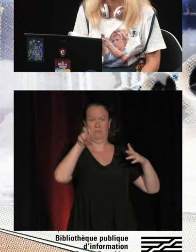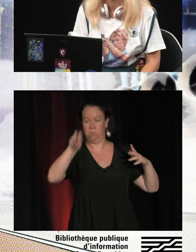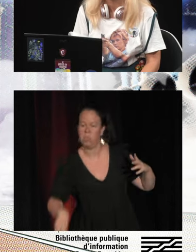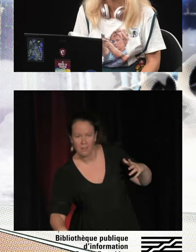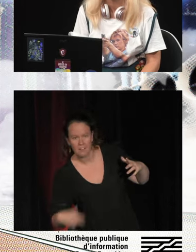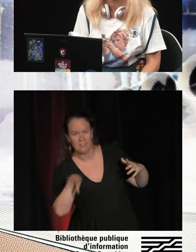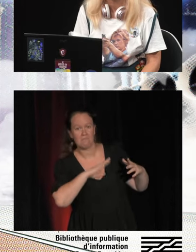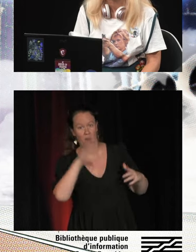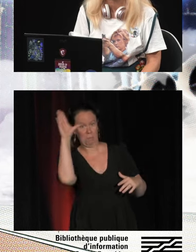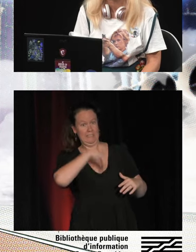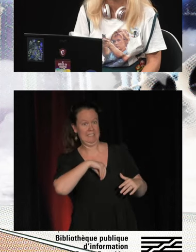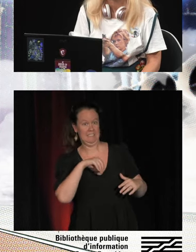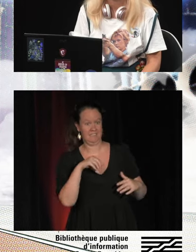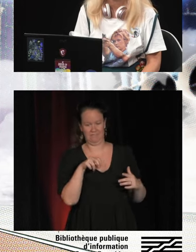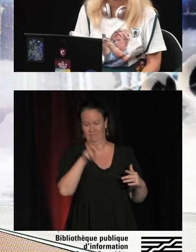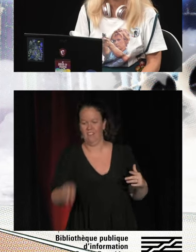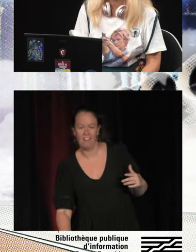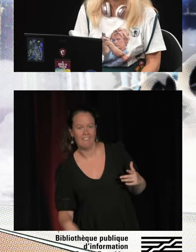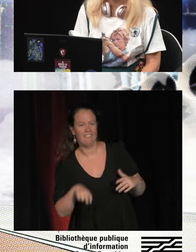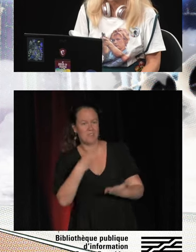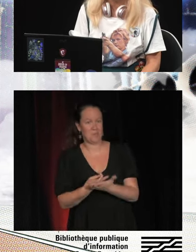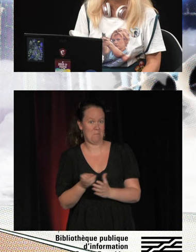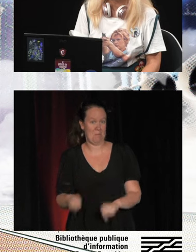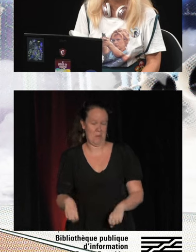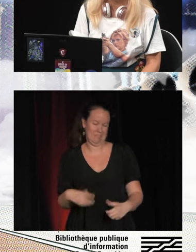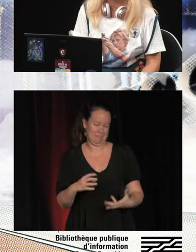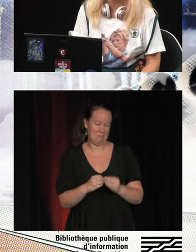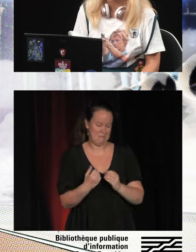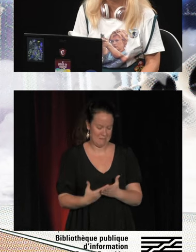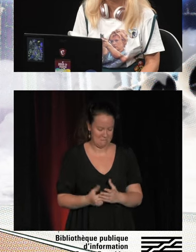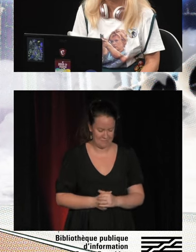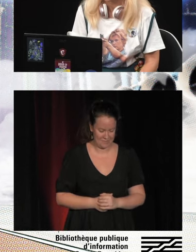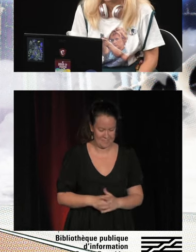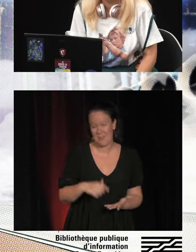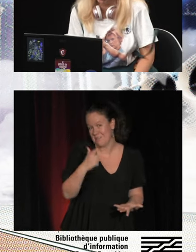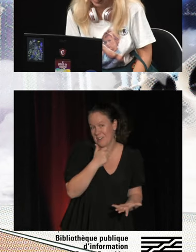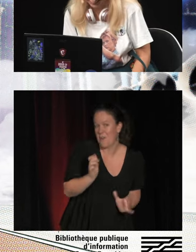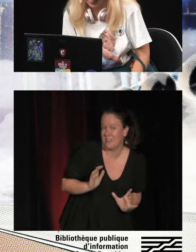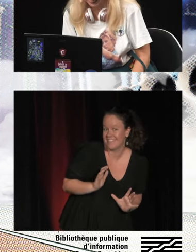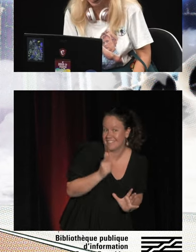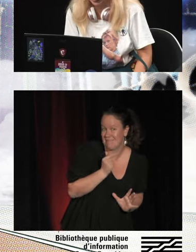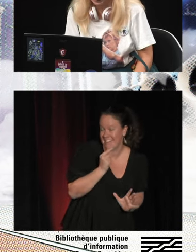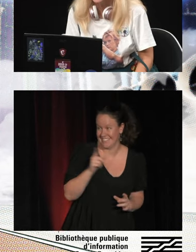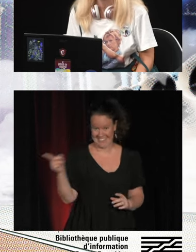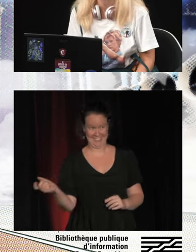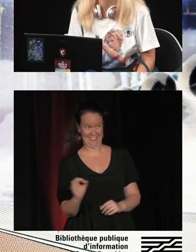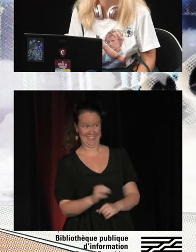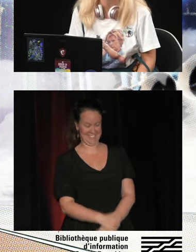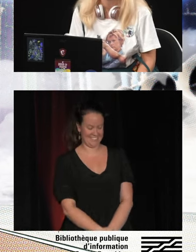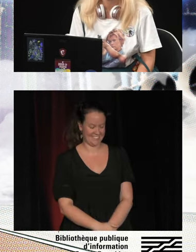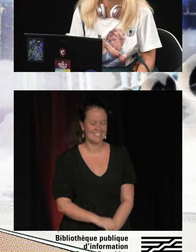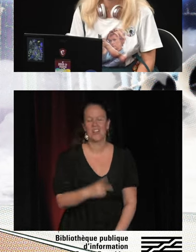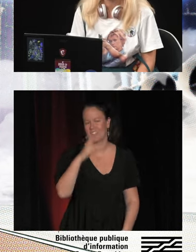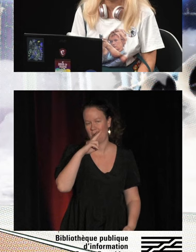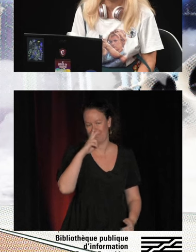aura oublié dans quelle position compliquée on était. Voilà. Mais bon, c'est rigolo, les chefs-fleurs. Non, c'est très